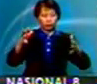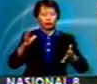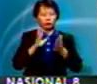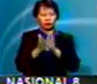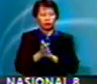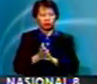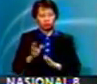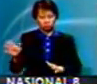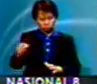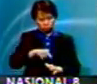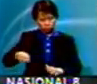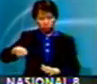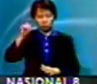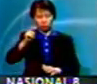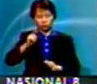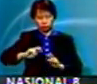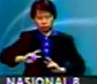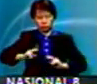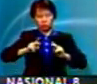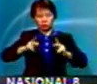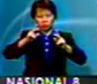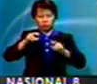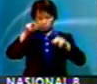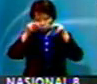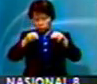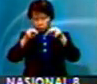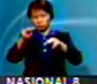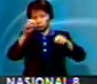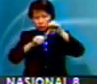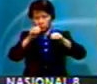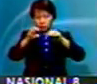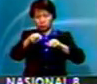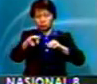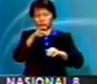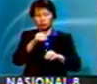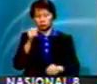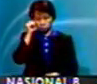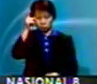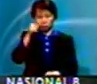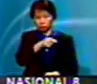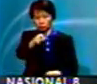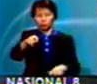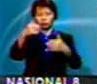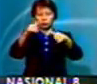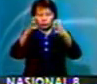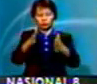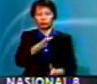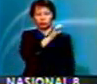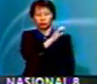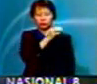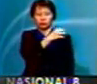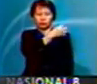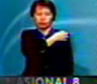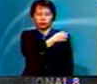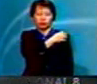Jadi mereka mestilah sentiasa meningkatkan lagi pemantauan dan juga kesedaran di kalangan atlet, jurulatih dan juga